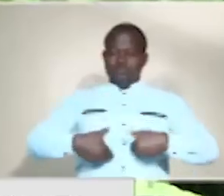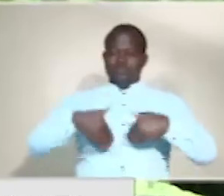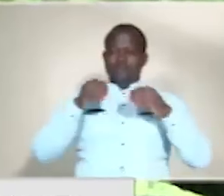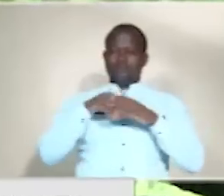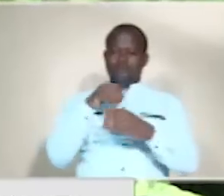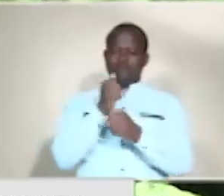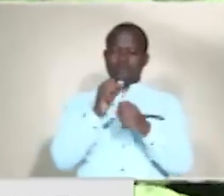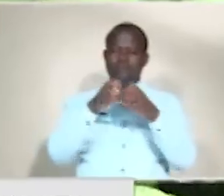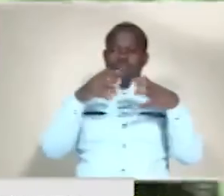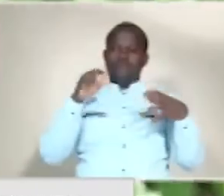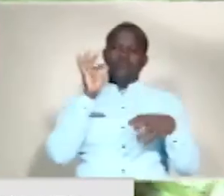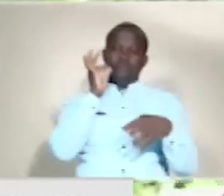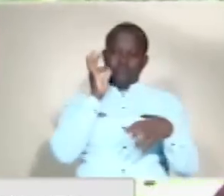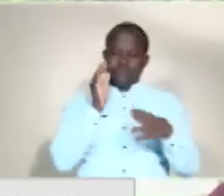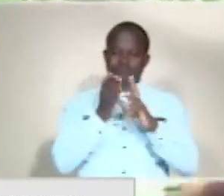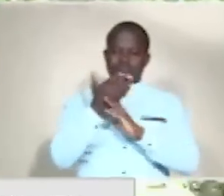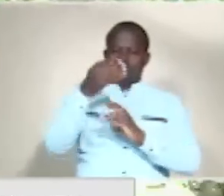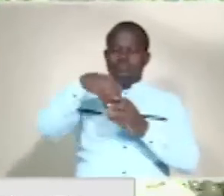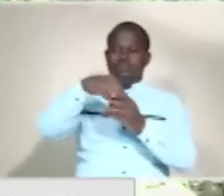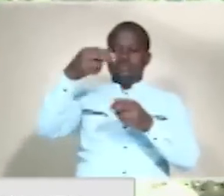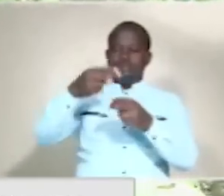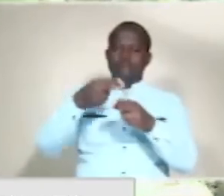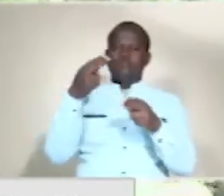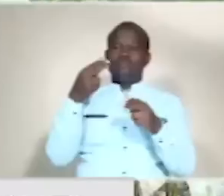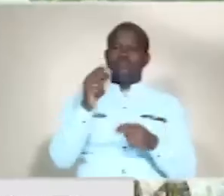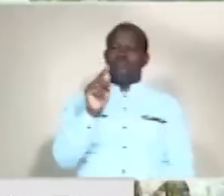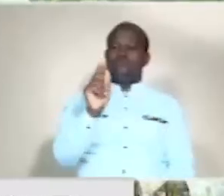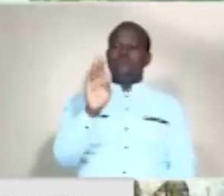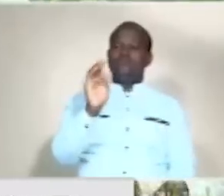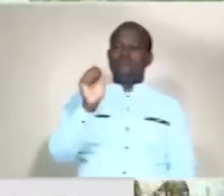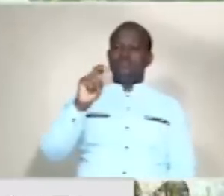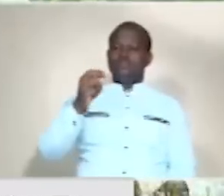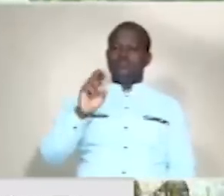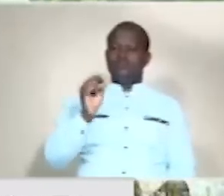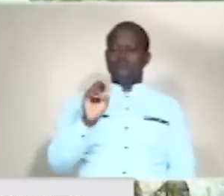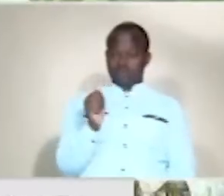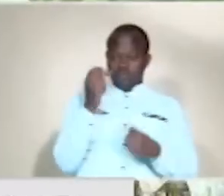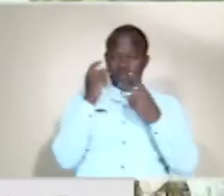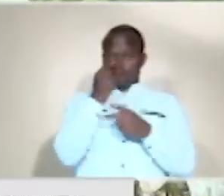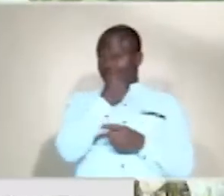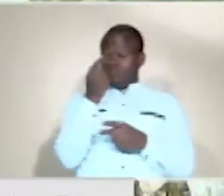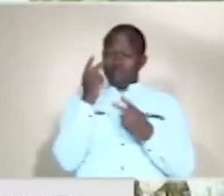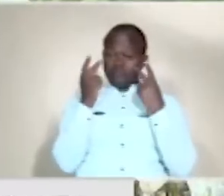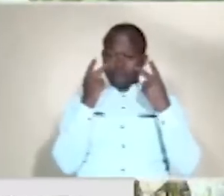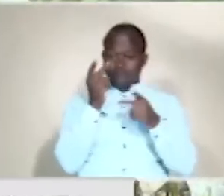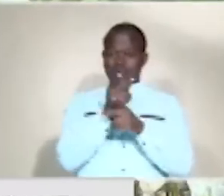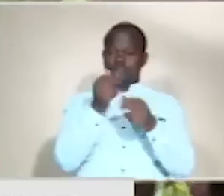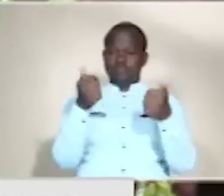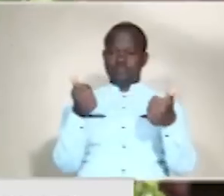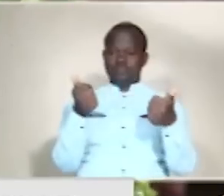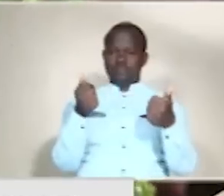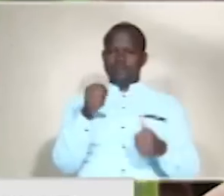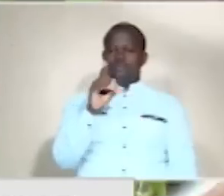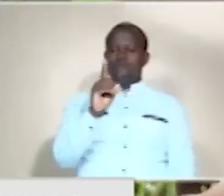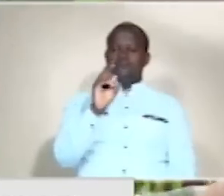ruri mu kazi ko gutubura imbuto binyuze mu cyo bita kubangurira kuzireba n'ijisho ubona ko izo mbuto zitaweho niyo